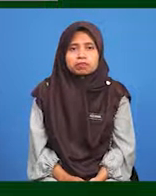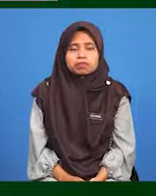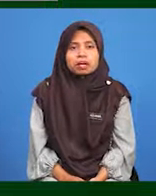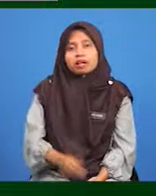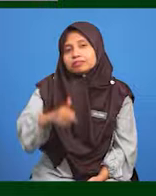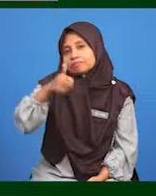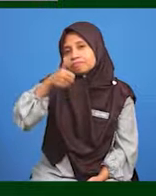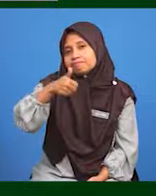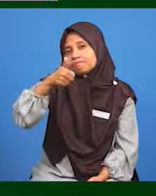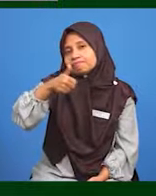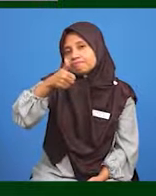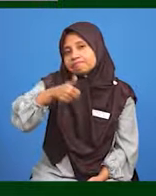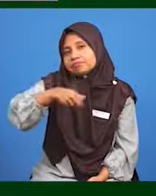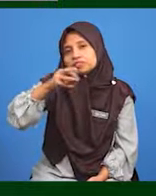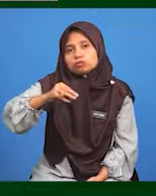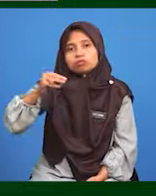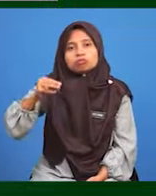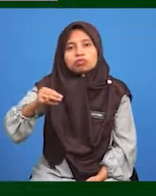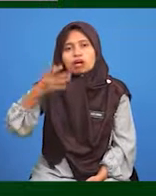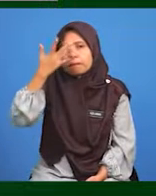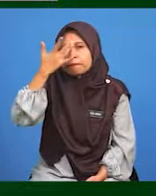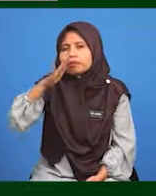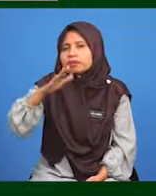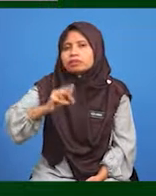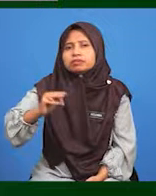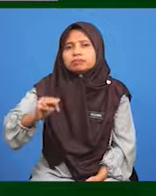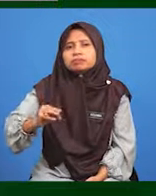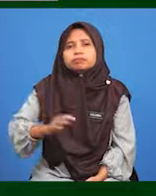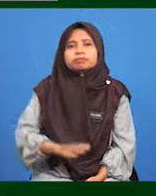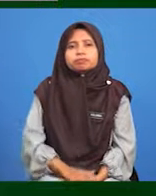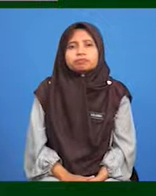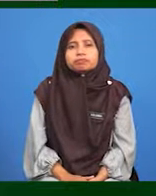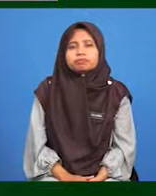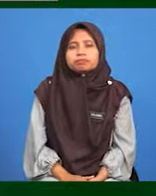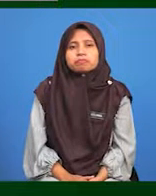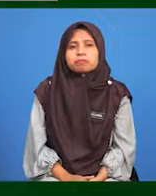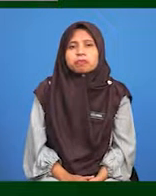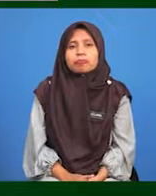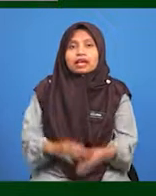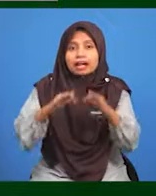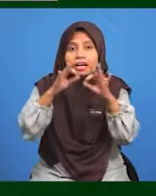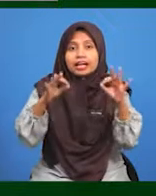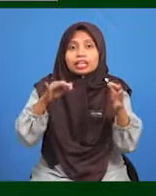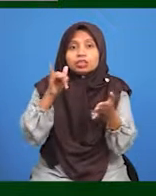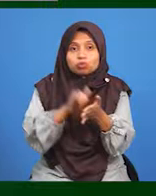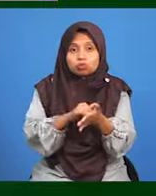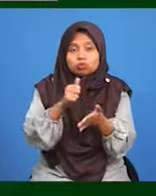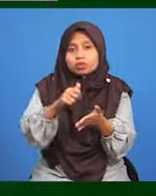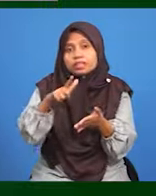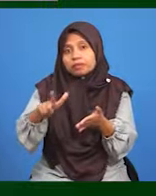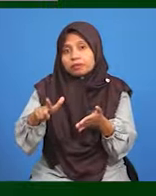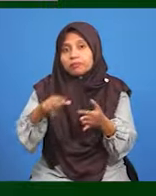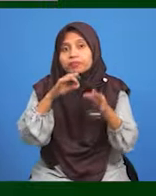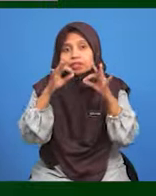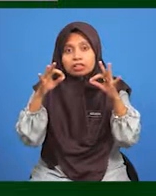bagus murid-murid pandai murid-murid Cikgu Ayat tersebut ialah